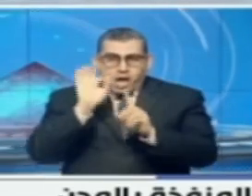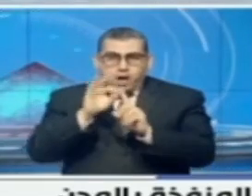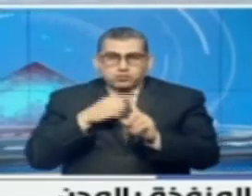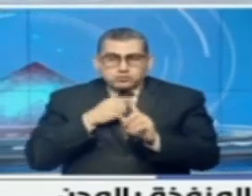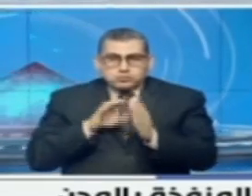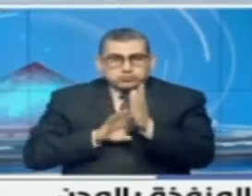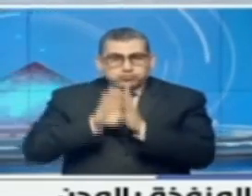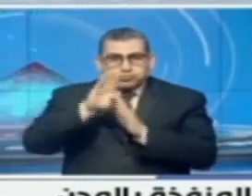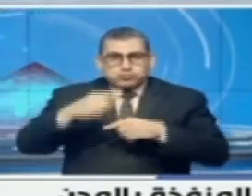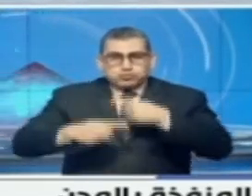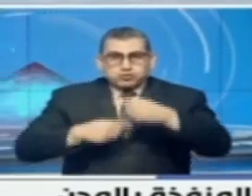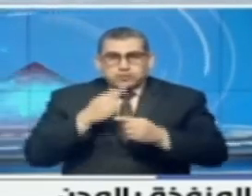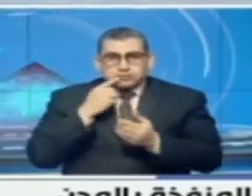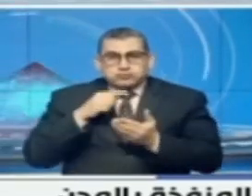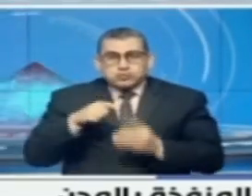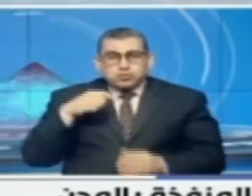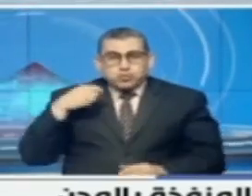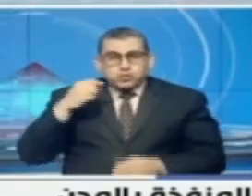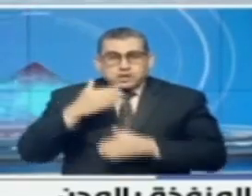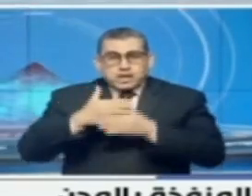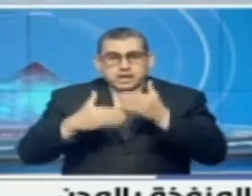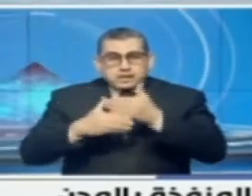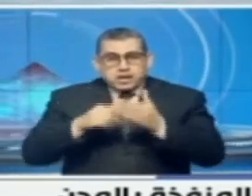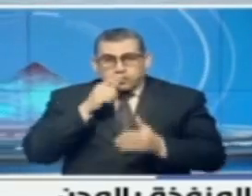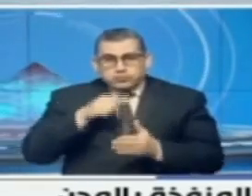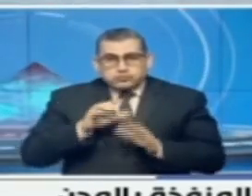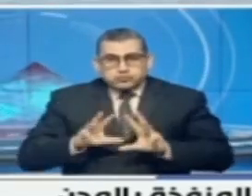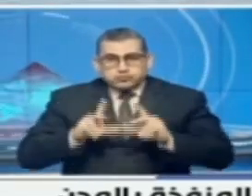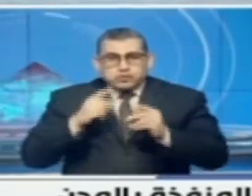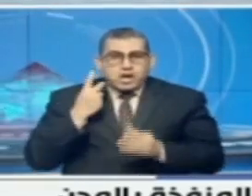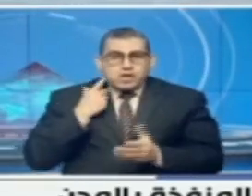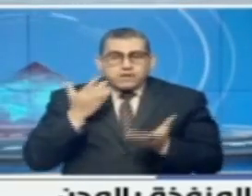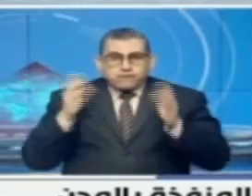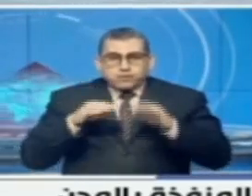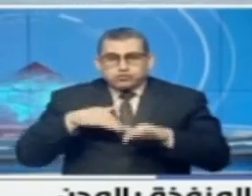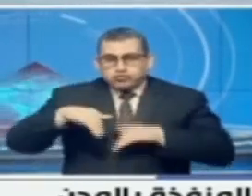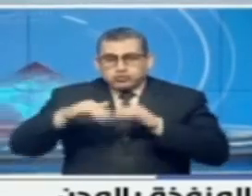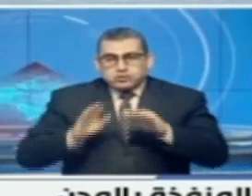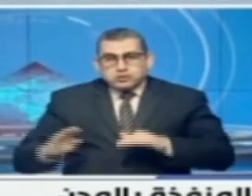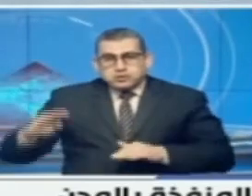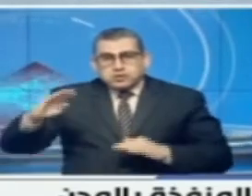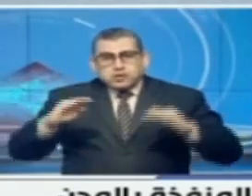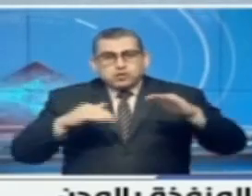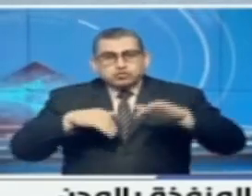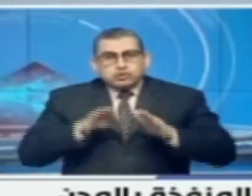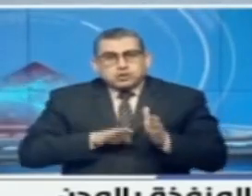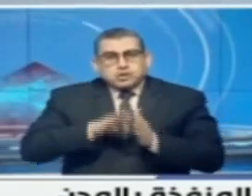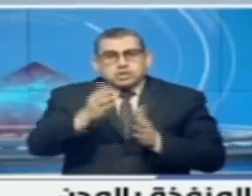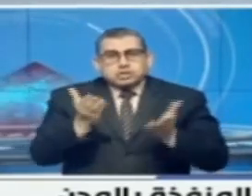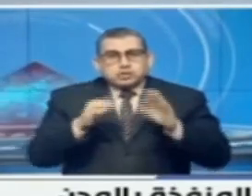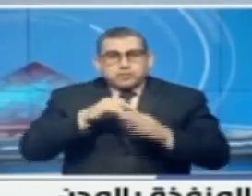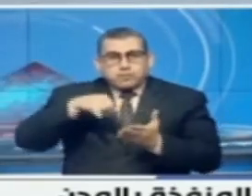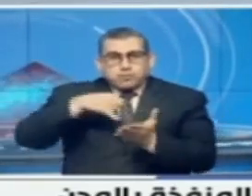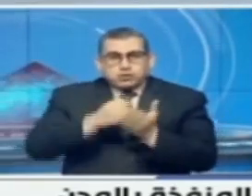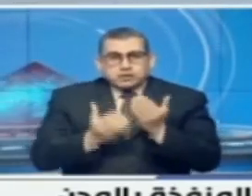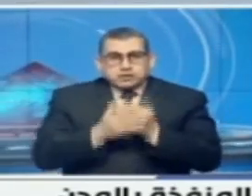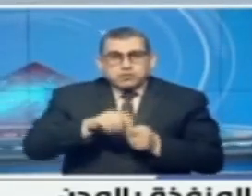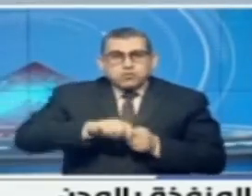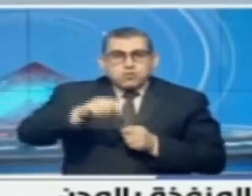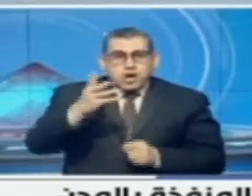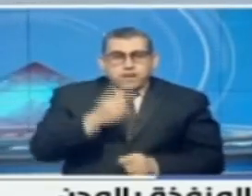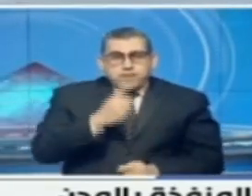مستدامة. من جانبه أشار وزير الإسكان إلى إنشاء وتطوير العديد من المحاور بالمدن الجديدة بإجمالية أطول